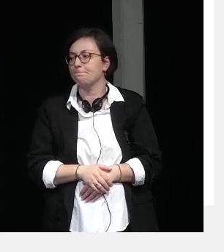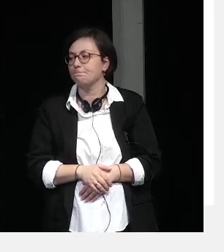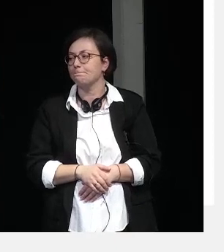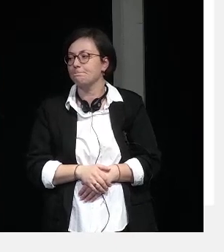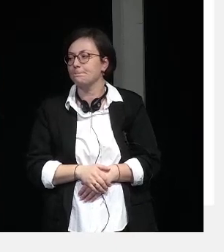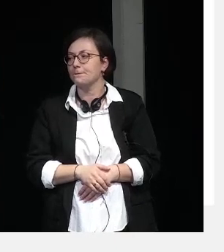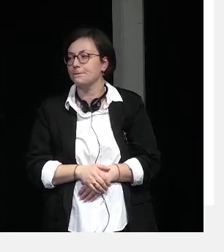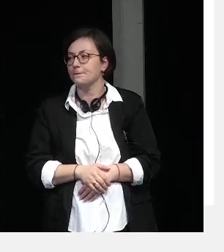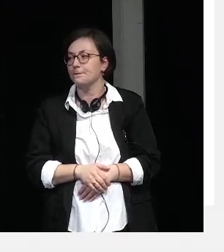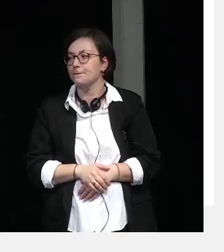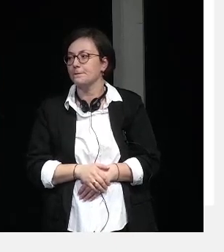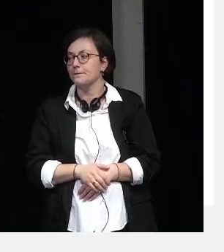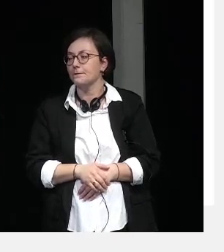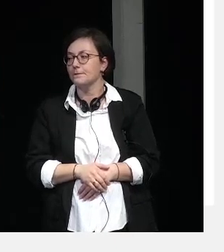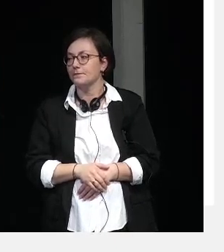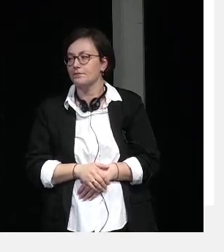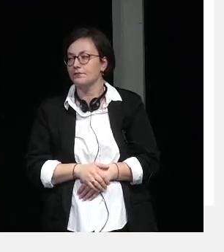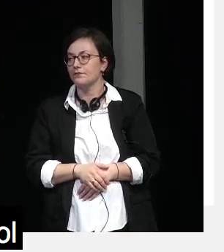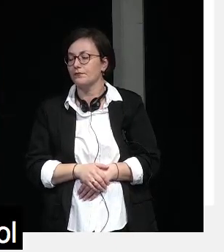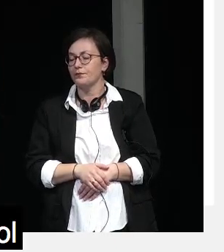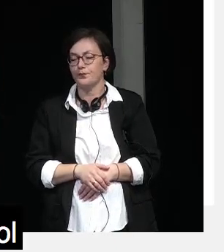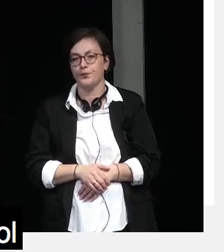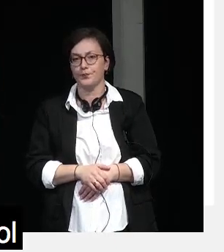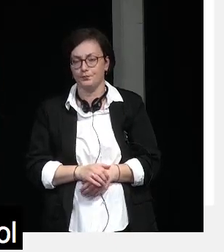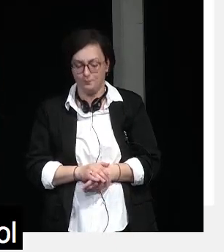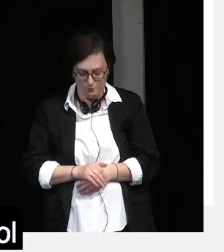Ωραία. Παρ' όλα αυτά,